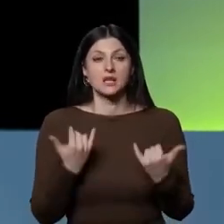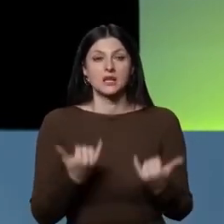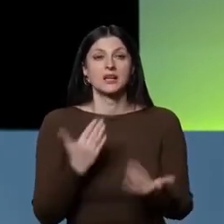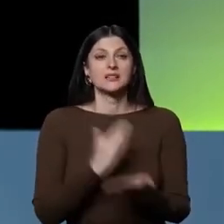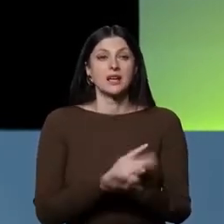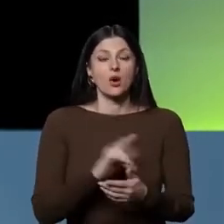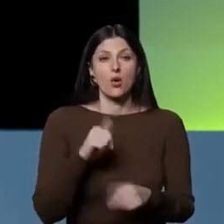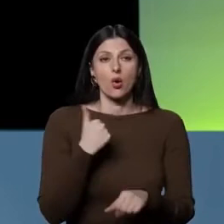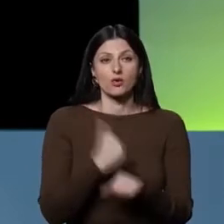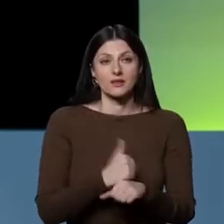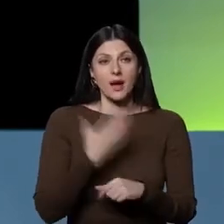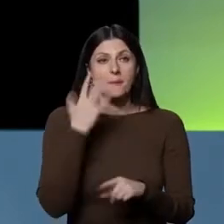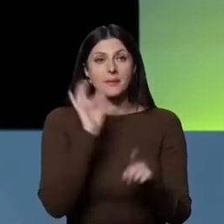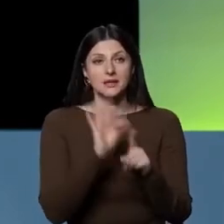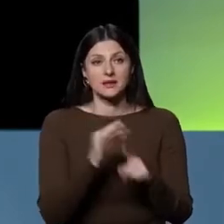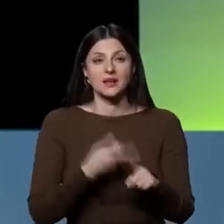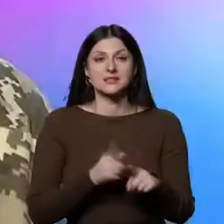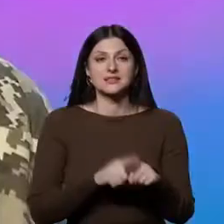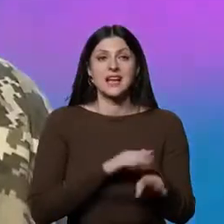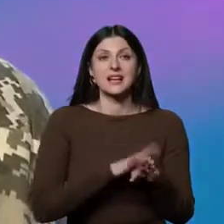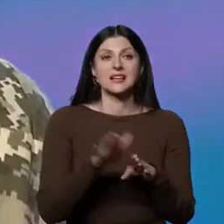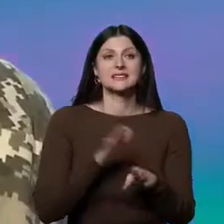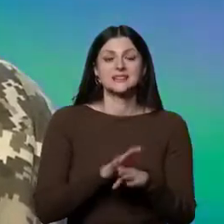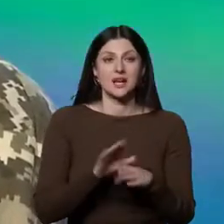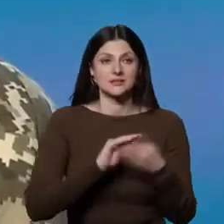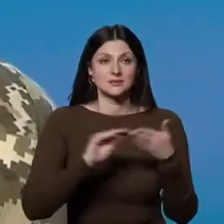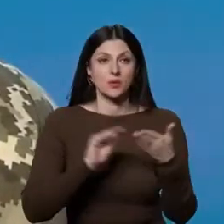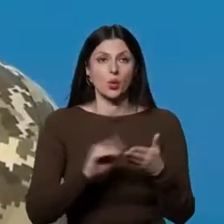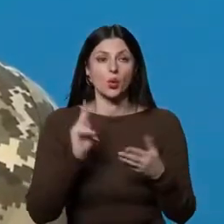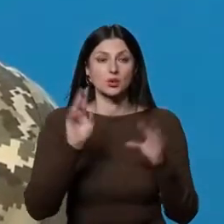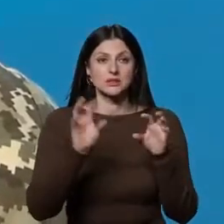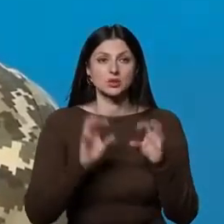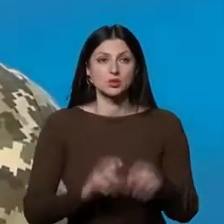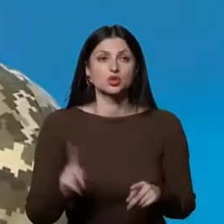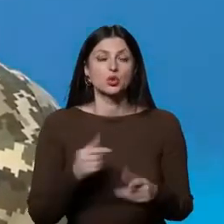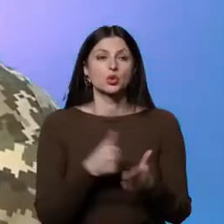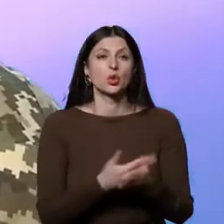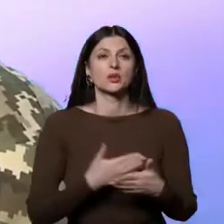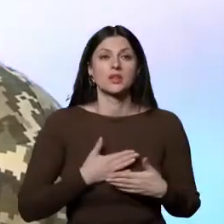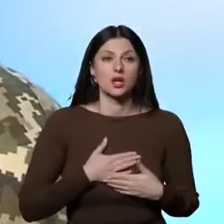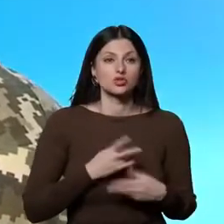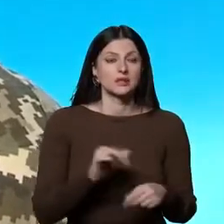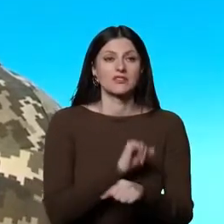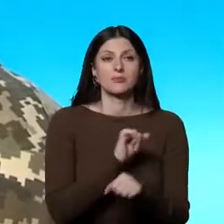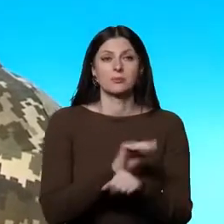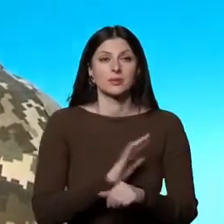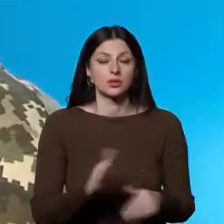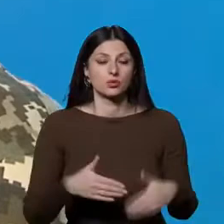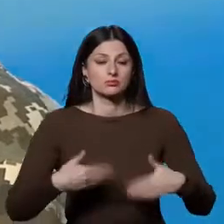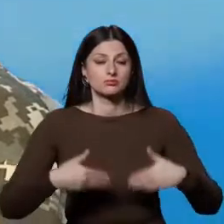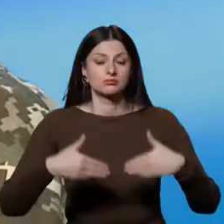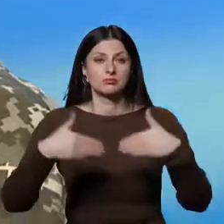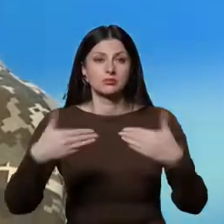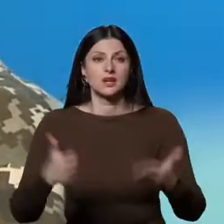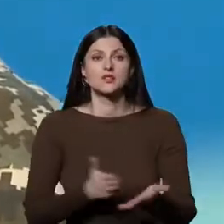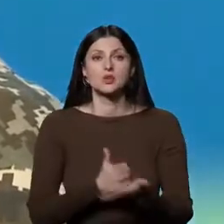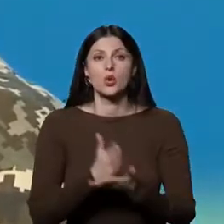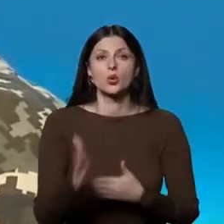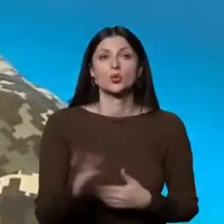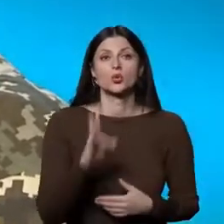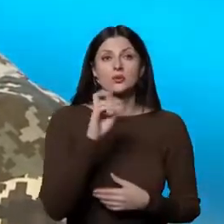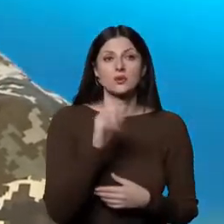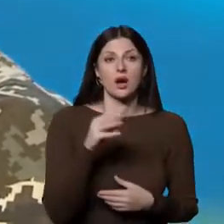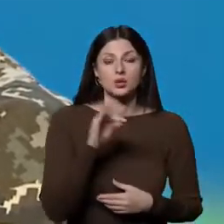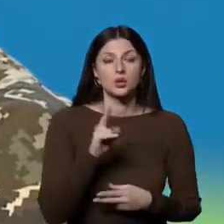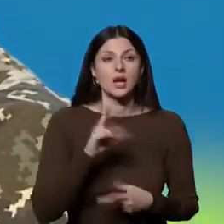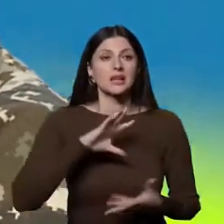– це реалізація приписів Конституції щодо нашого невпинного кроку, руху в сторону НАТО, як результат